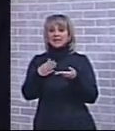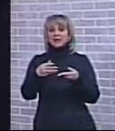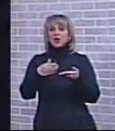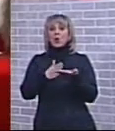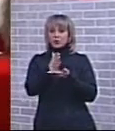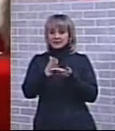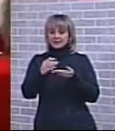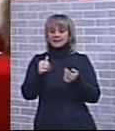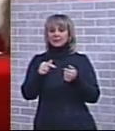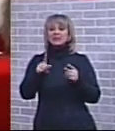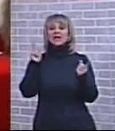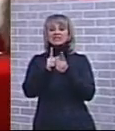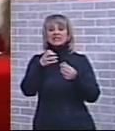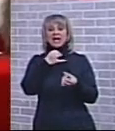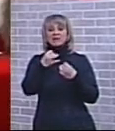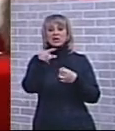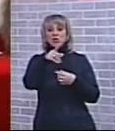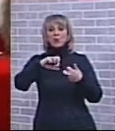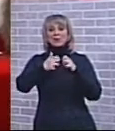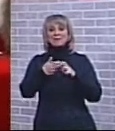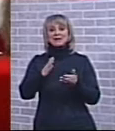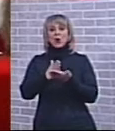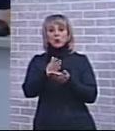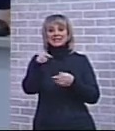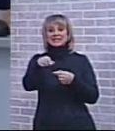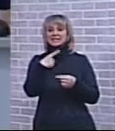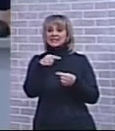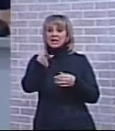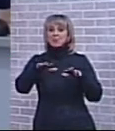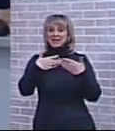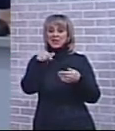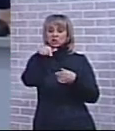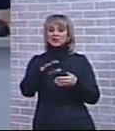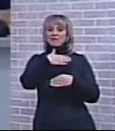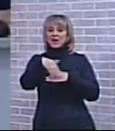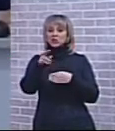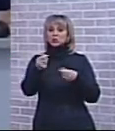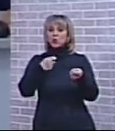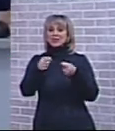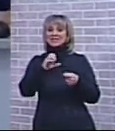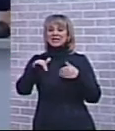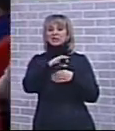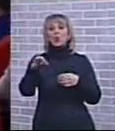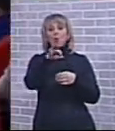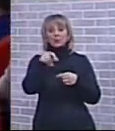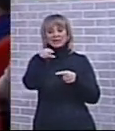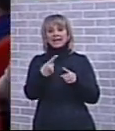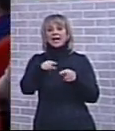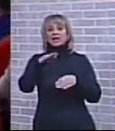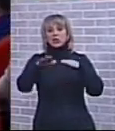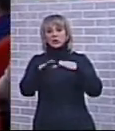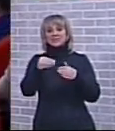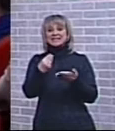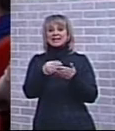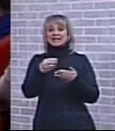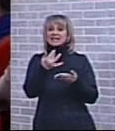отрасли. На встрече говорили о проблемах отрасли и высказывали предложения в адрес руководства страны и области. Это регулирование